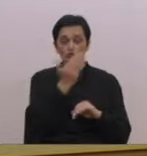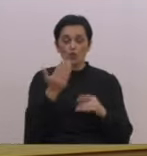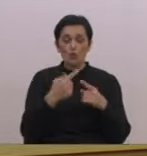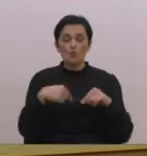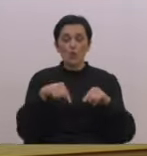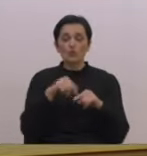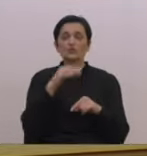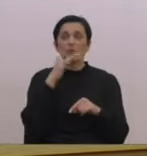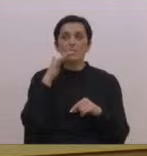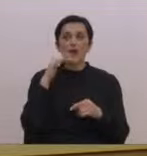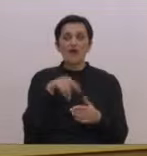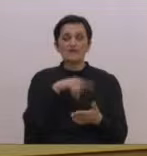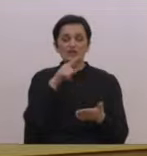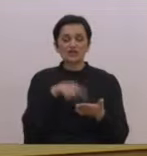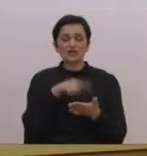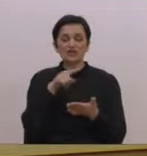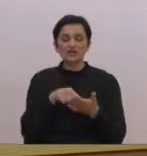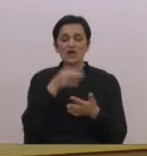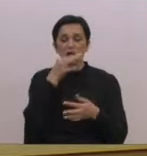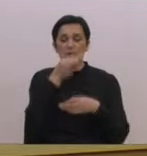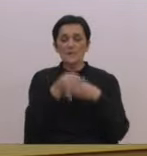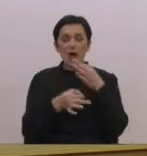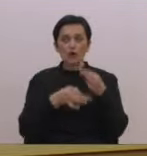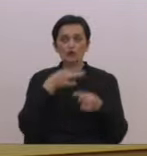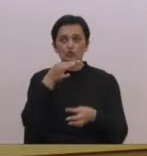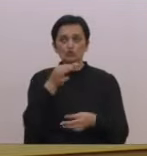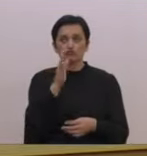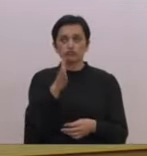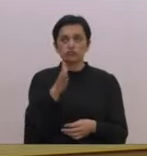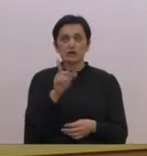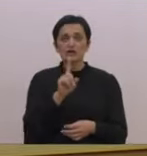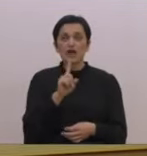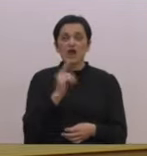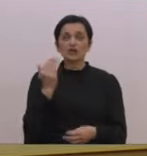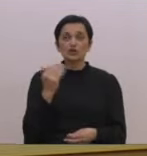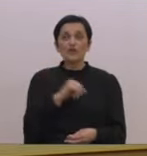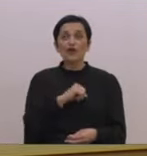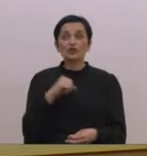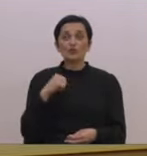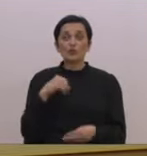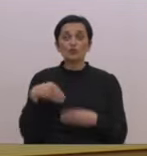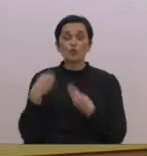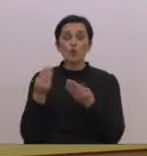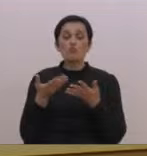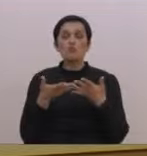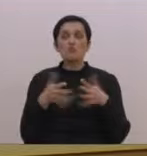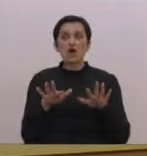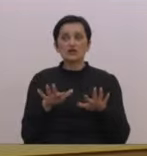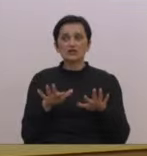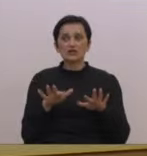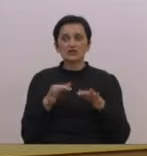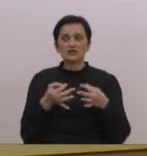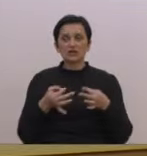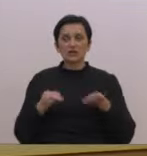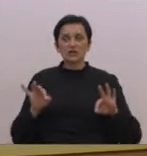ბევრ კითხვას პასუხი გაეცემა რაც თქვენ თვითონ მოგცემთ უფრო მეტი